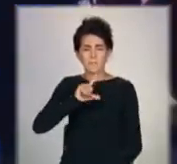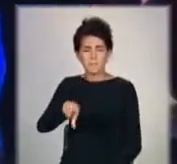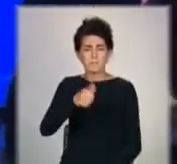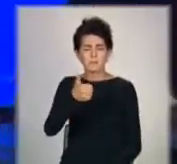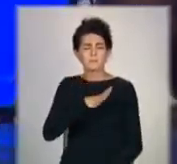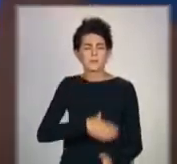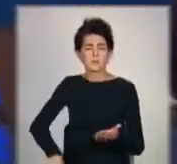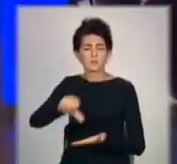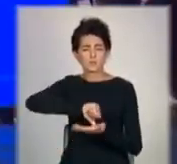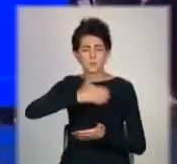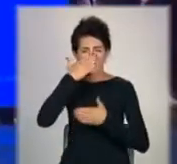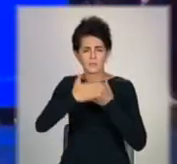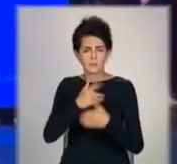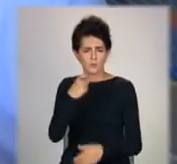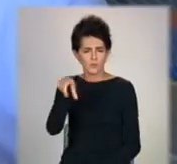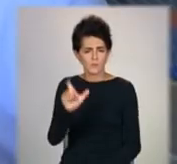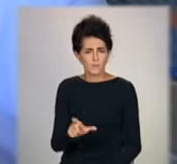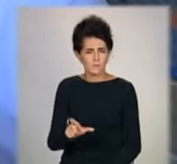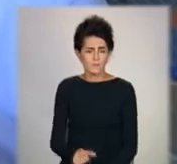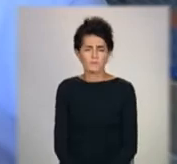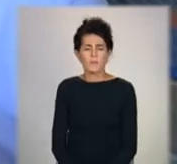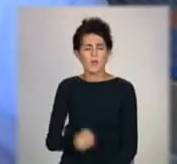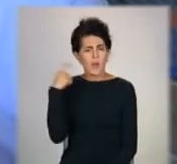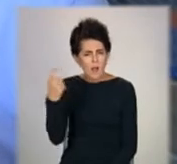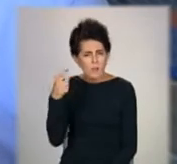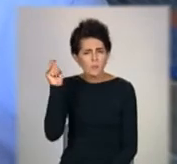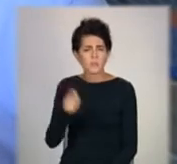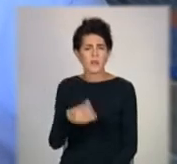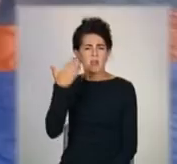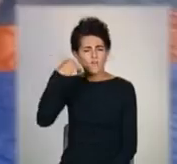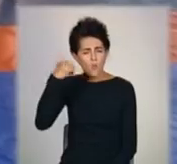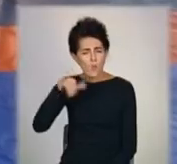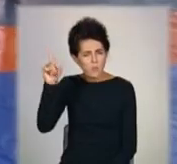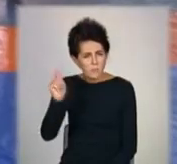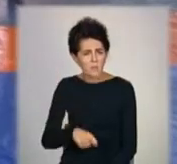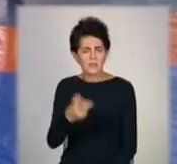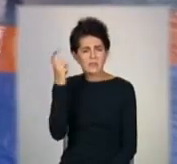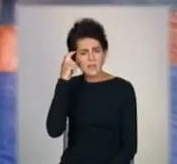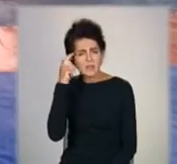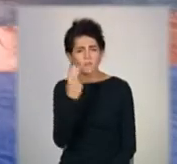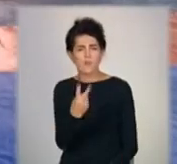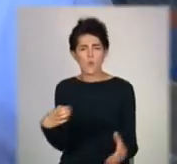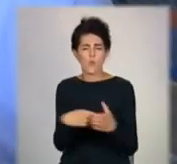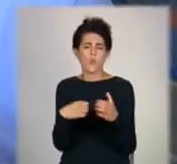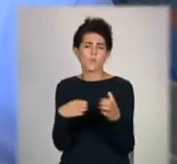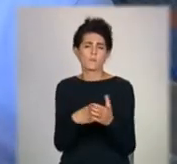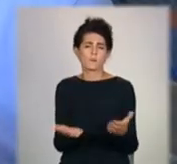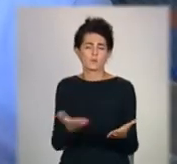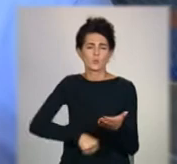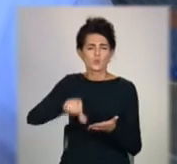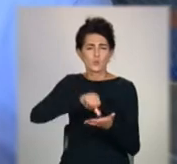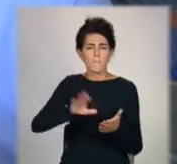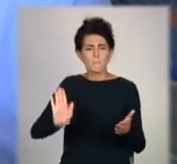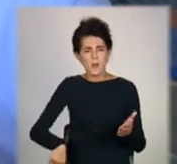взяли участь понад 100 учасників. Харківчани приїхали, з Кривого Рога приїхали, з Києва дві команди приїхали. Учасники –